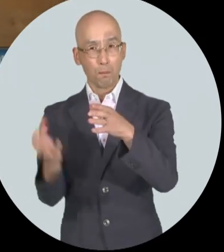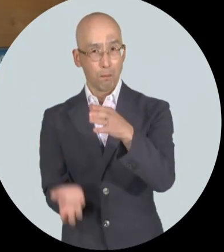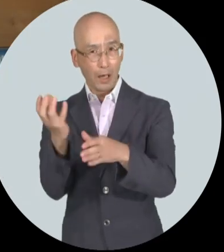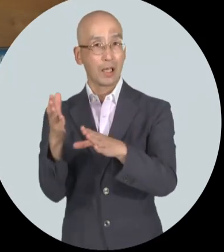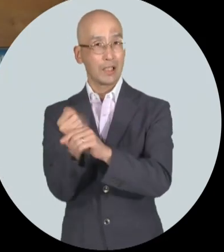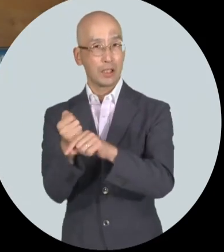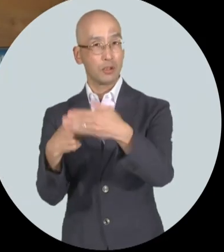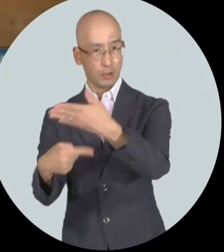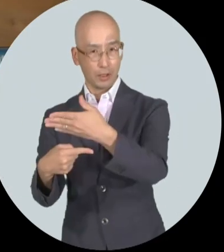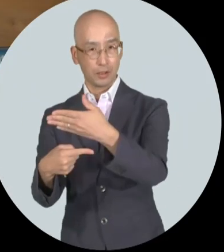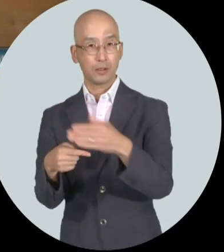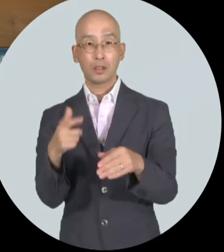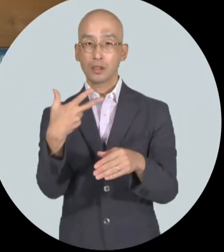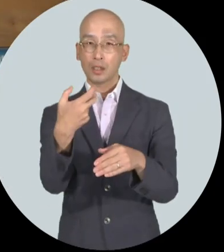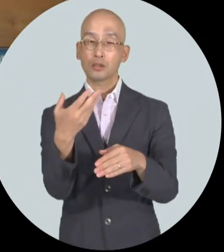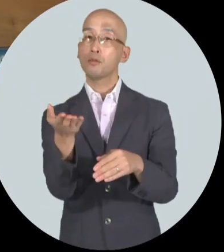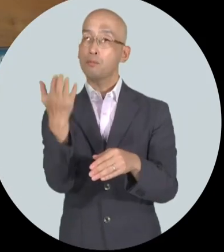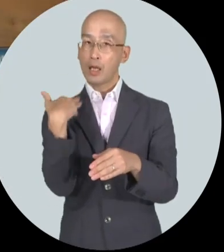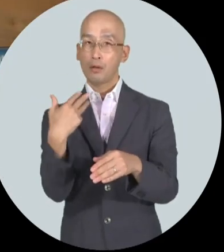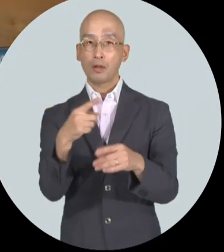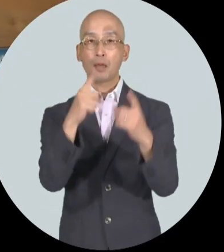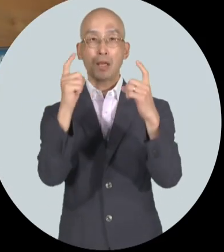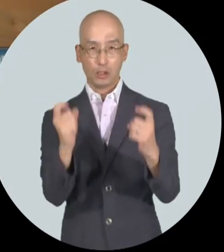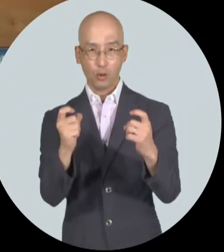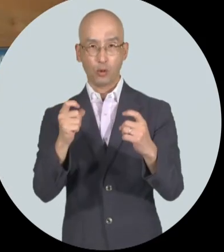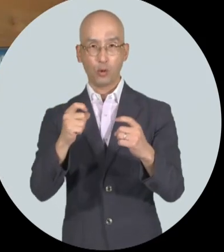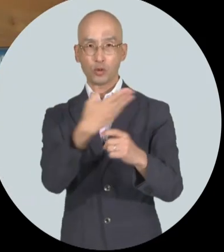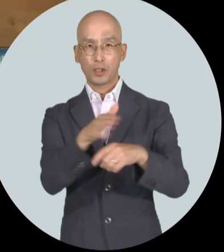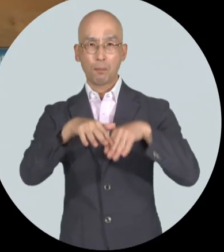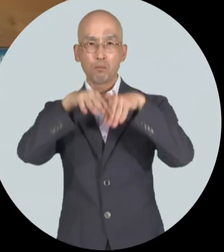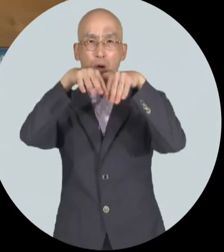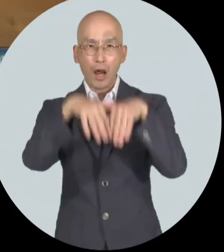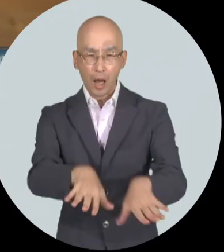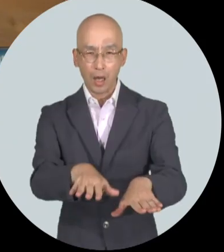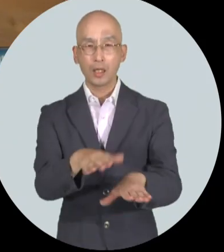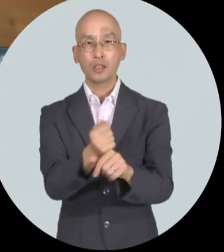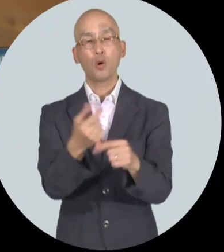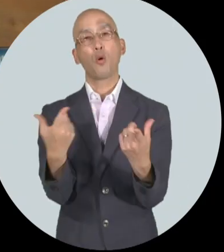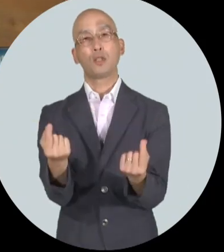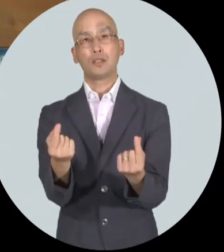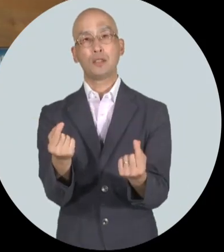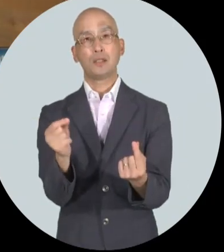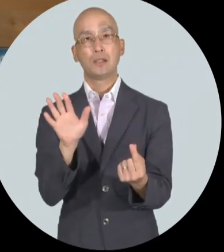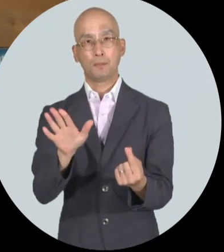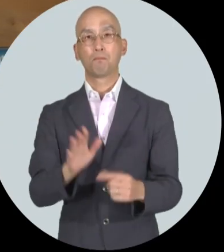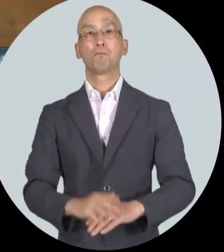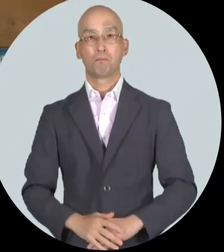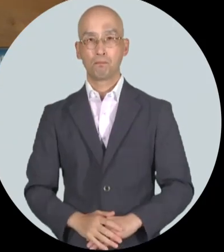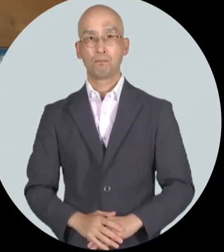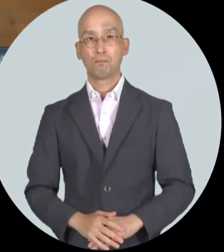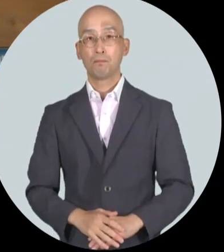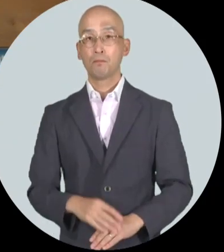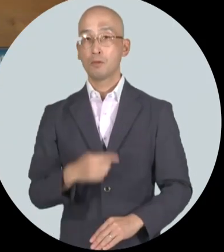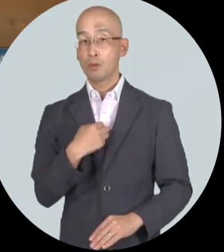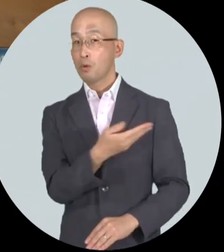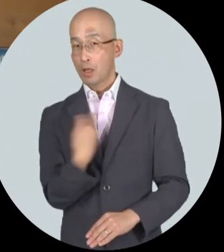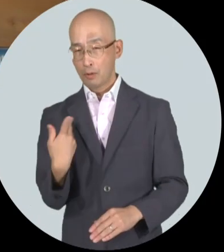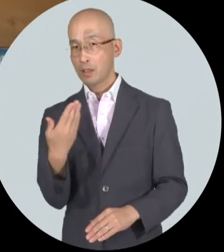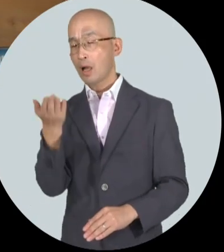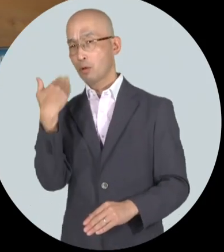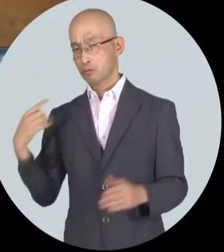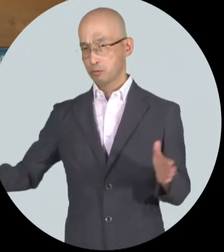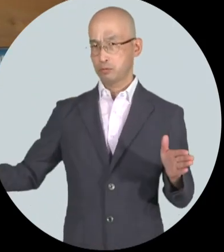また70年前、京都府内では山城水害が発生したところでございまして、我々過去、長い